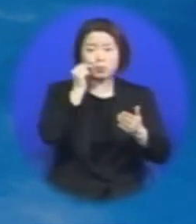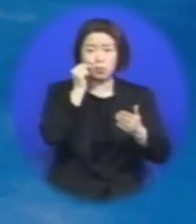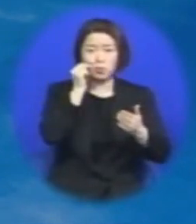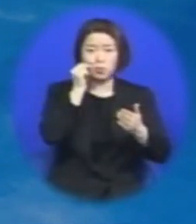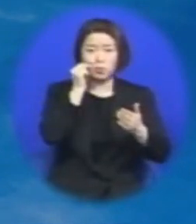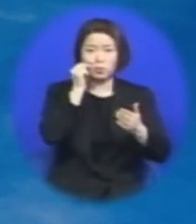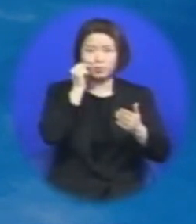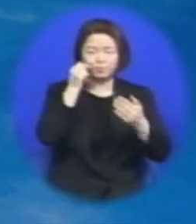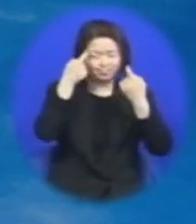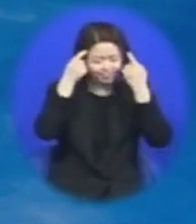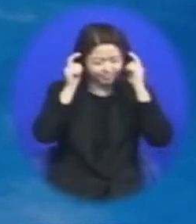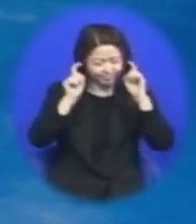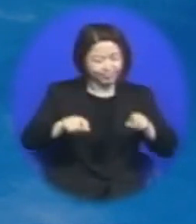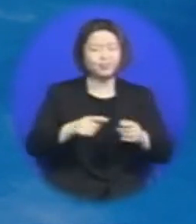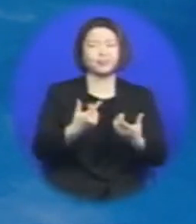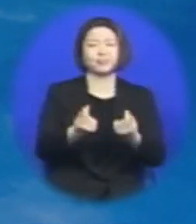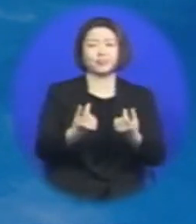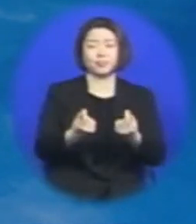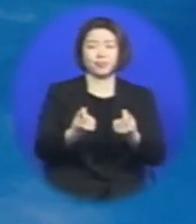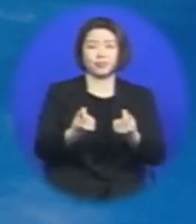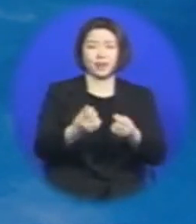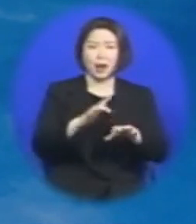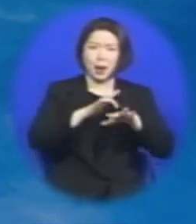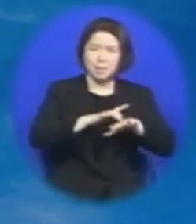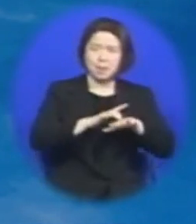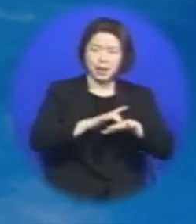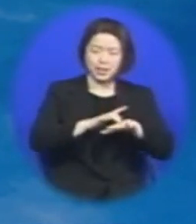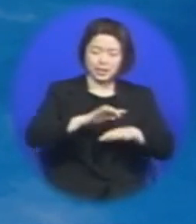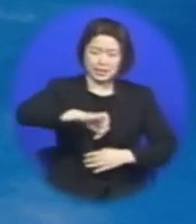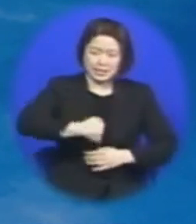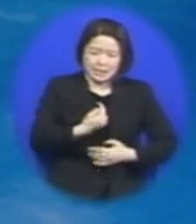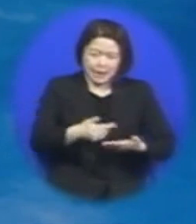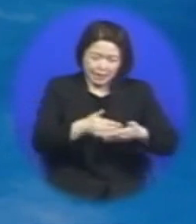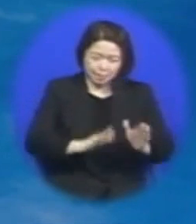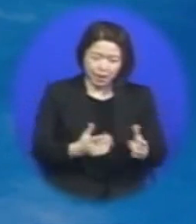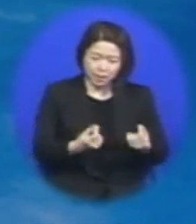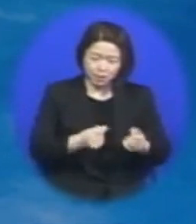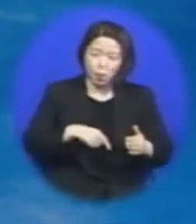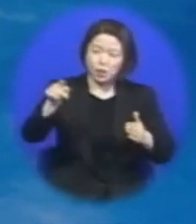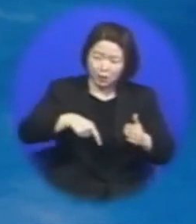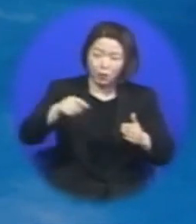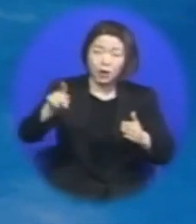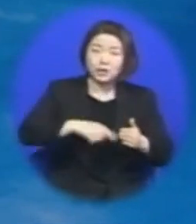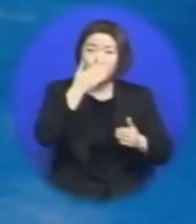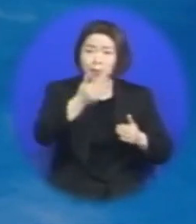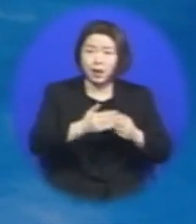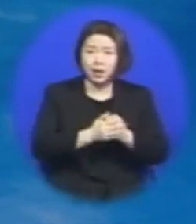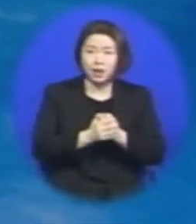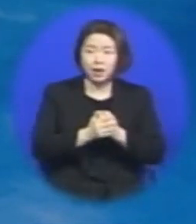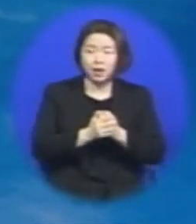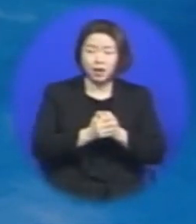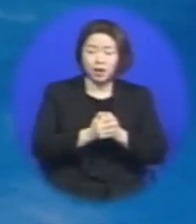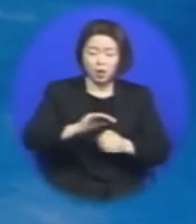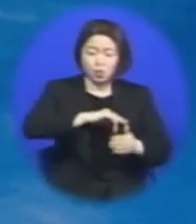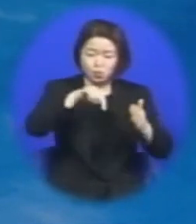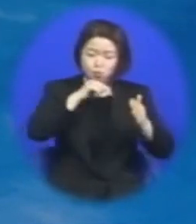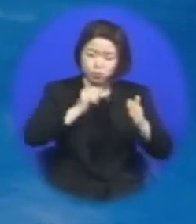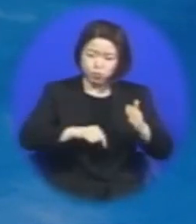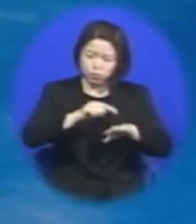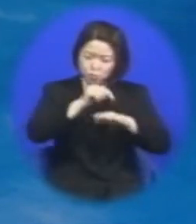어리석은 거죠 마귀는 안방처럼 들락날락거리는 마귀는 우리 마음속을 안방처럼